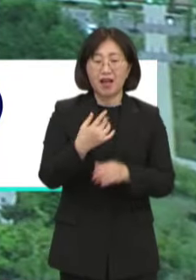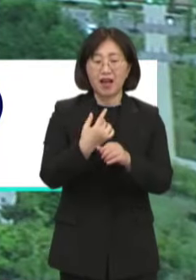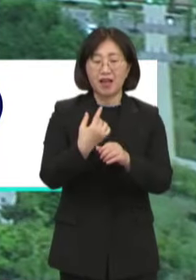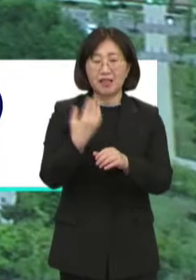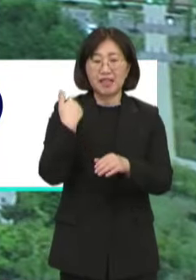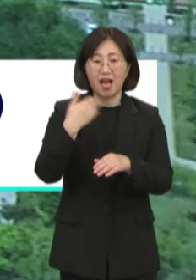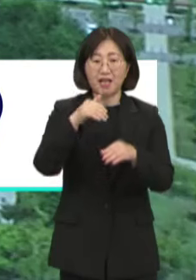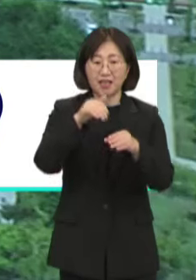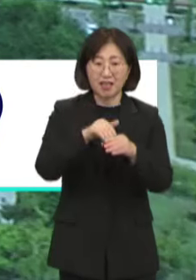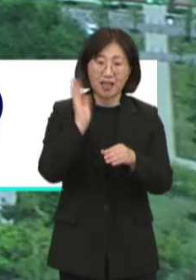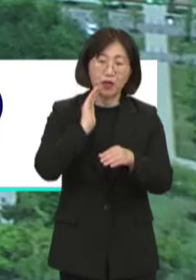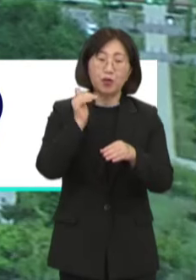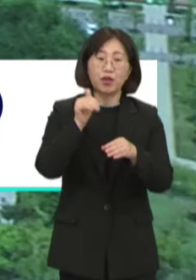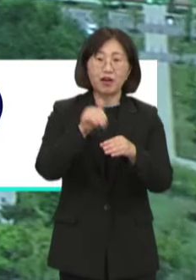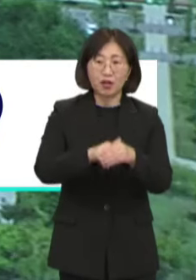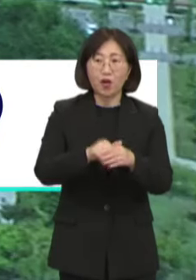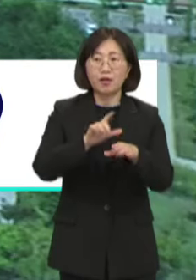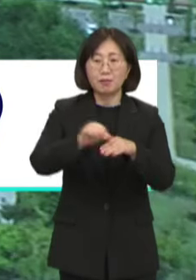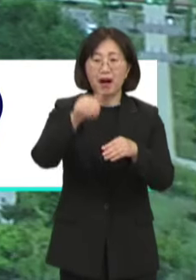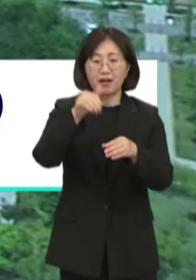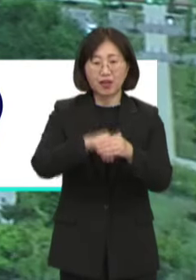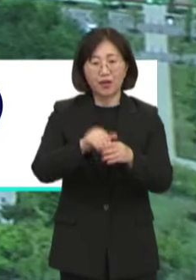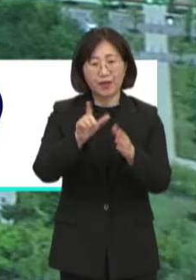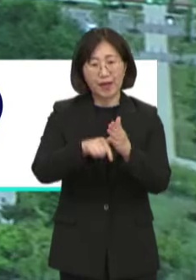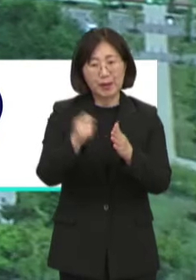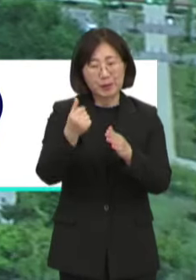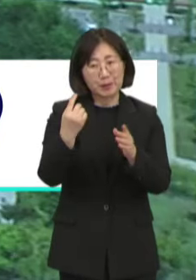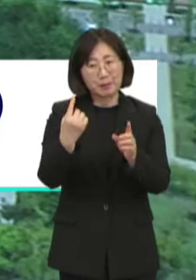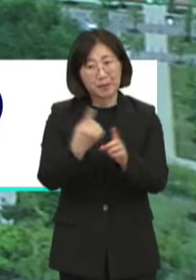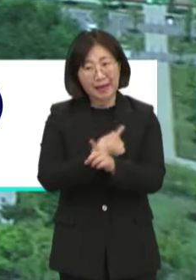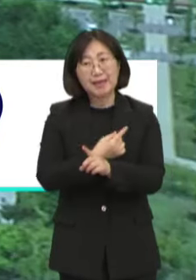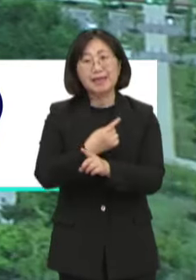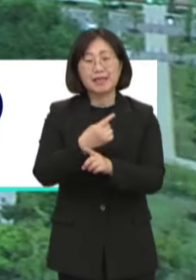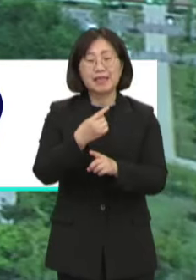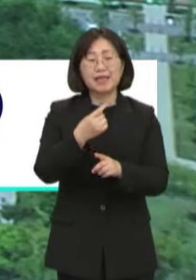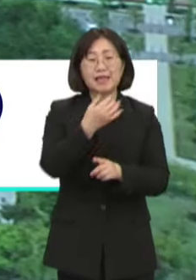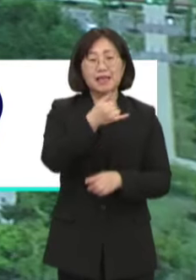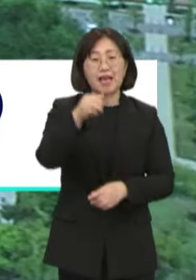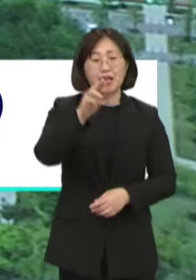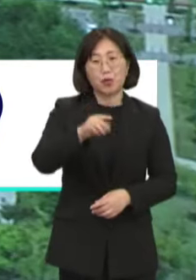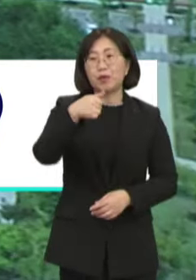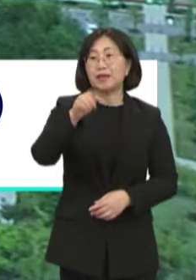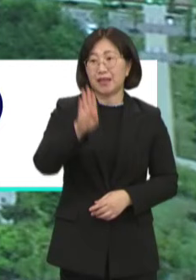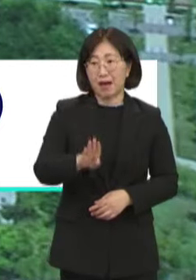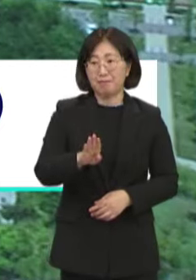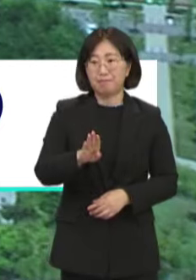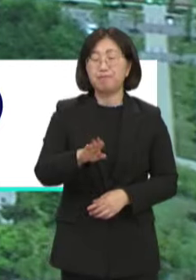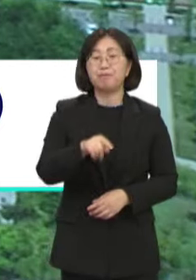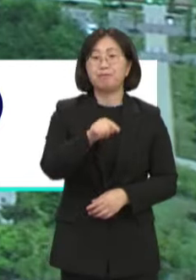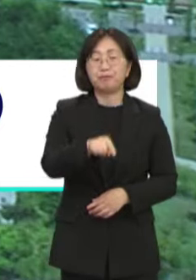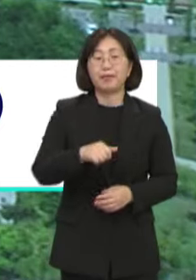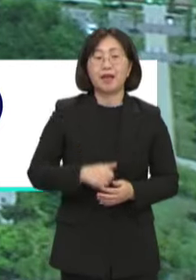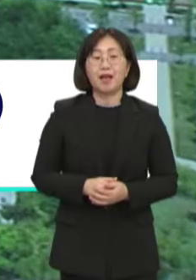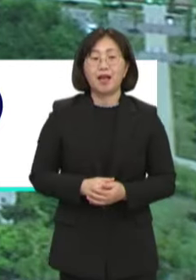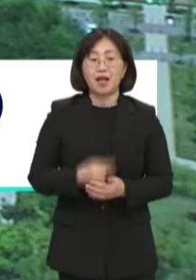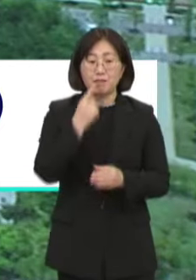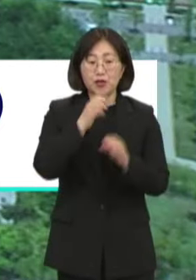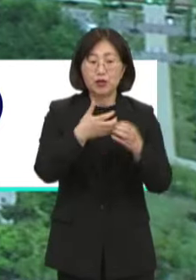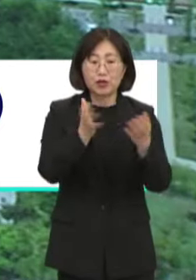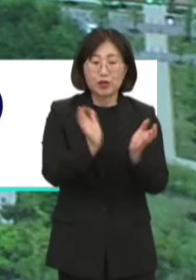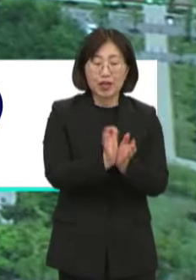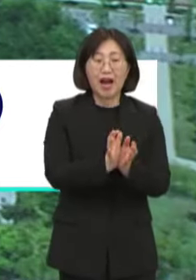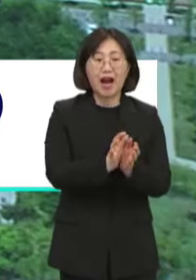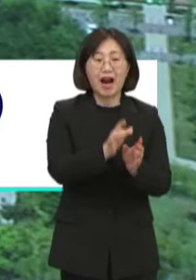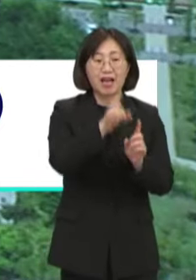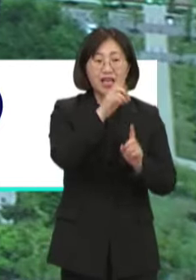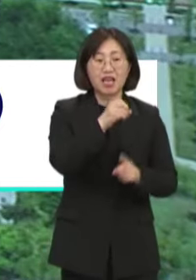통해 미묘한 표심 변화가 감지되고 있는 세종갑입니다. 치열한 경선을 뚫고 본선에 진출한 더불어민주당 이영선